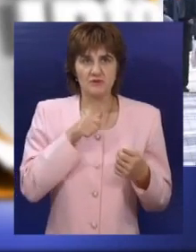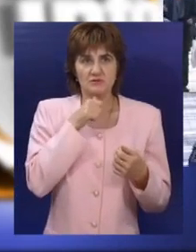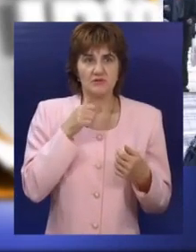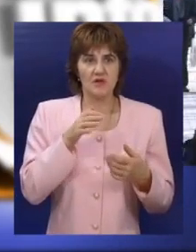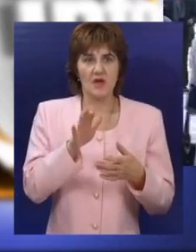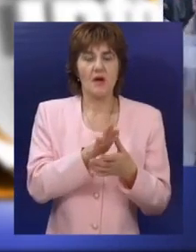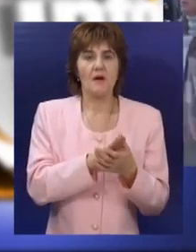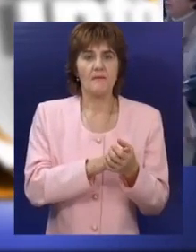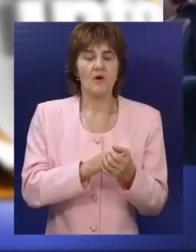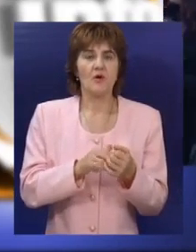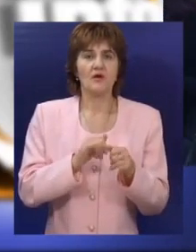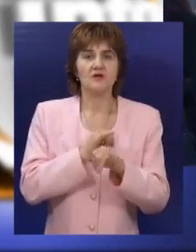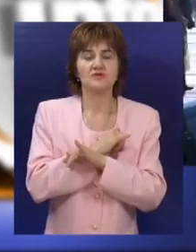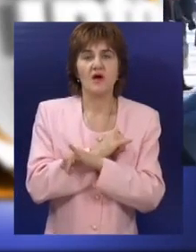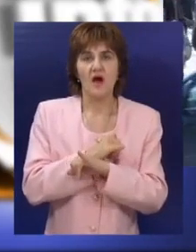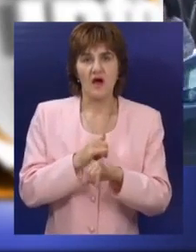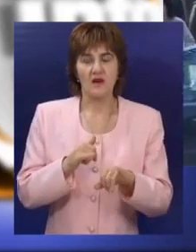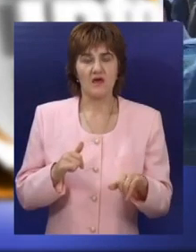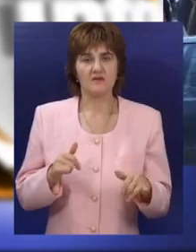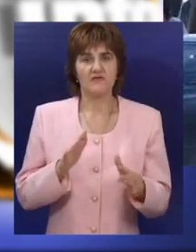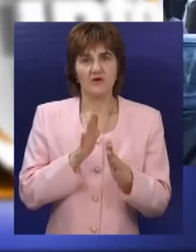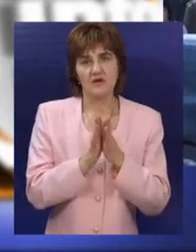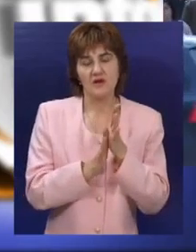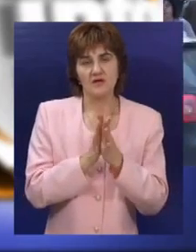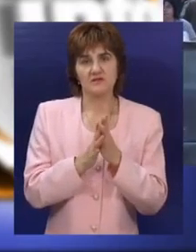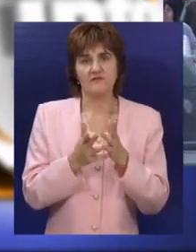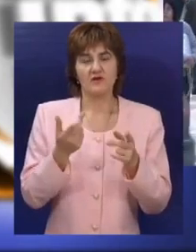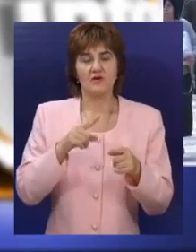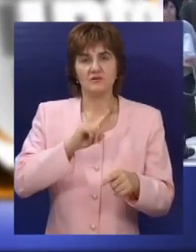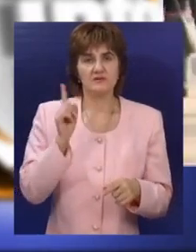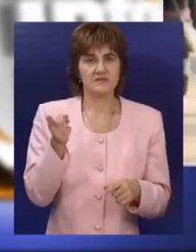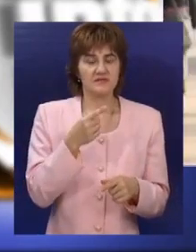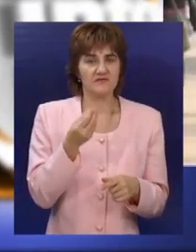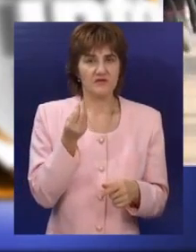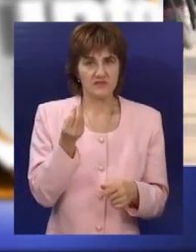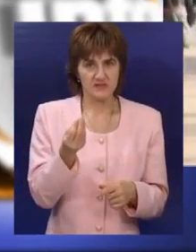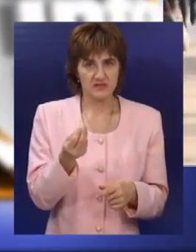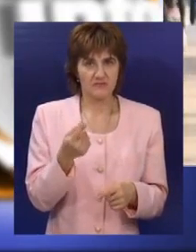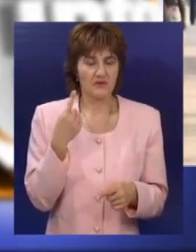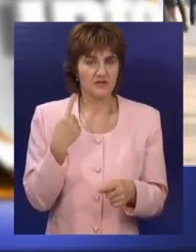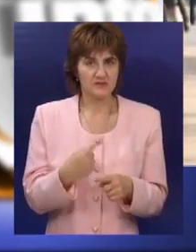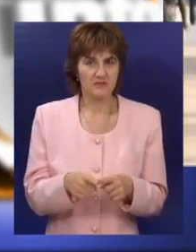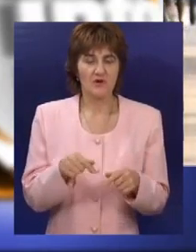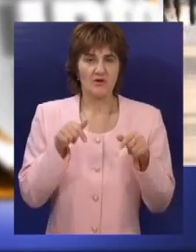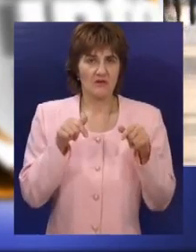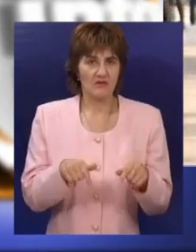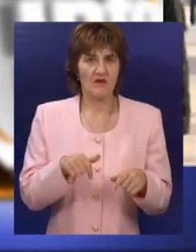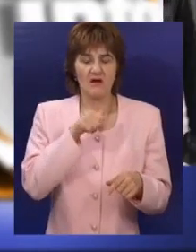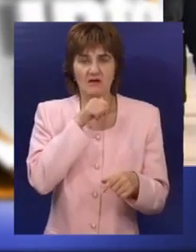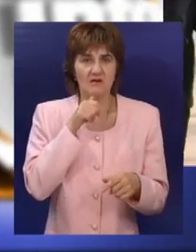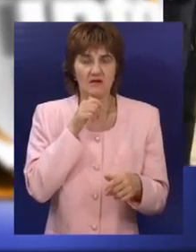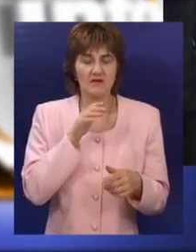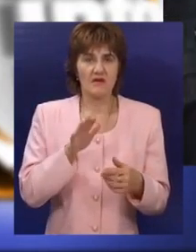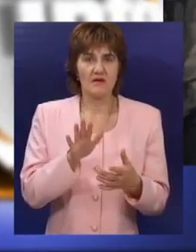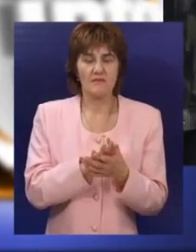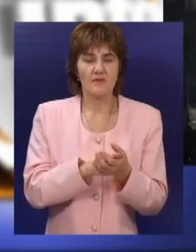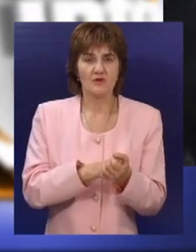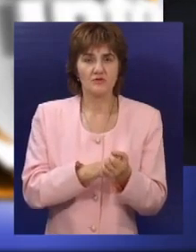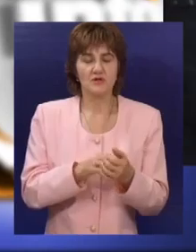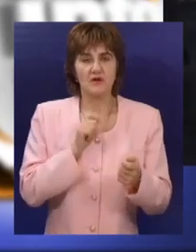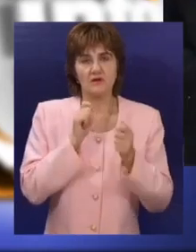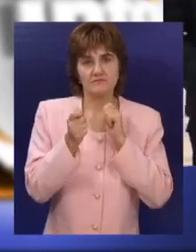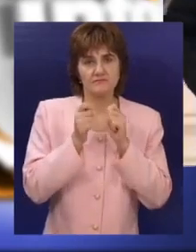godine je pokrenula inicijativu za razvoj konkurentnosti i u saradnji sa Kongresnim birom Srbije počela da realizuje projekat